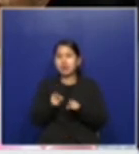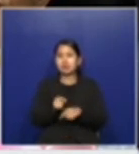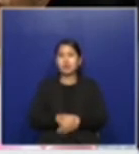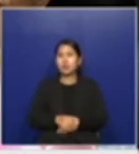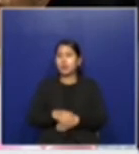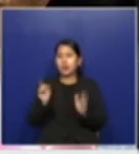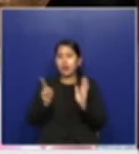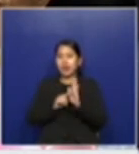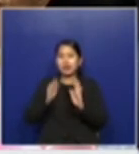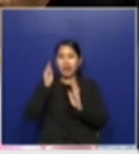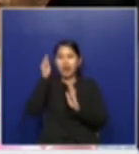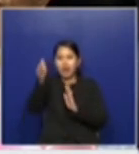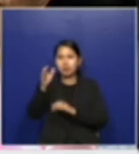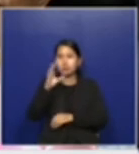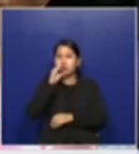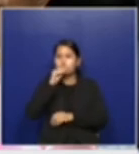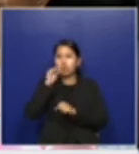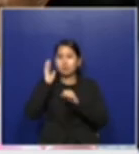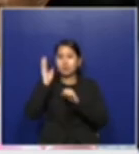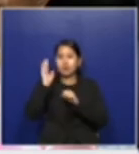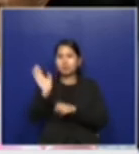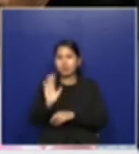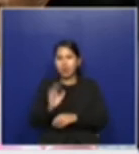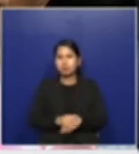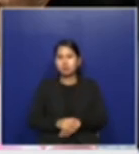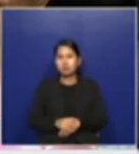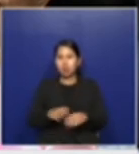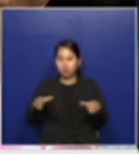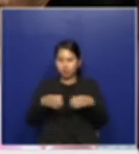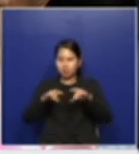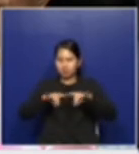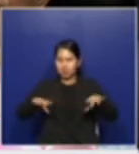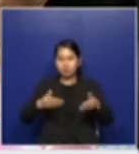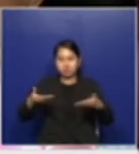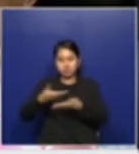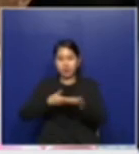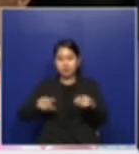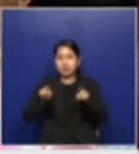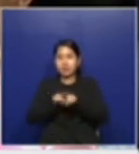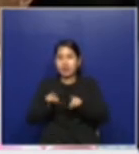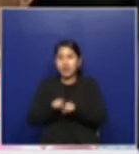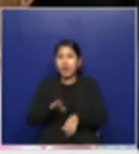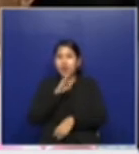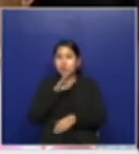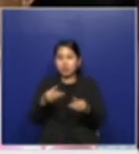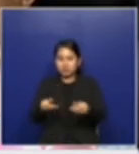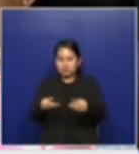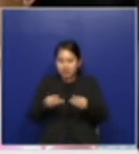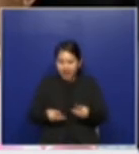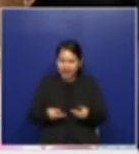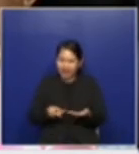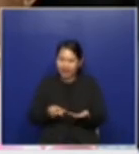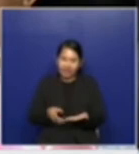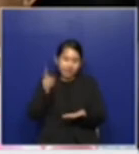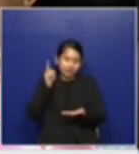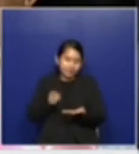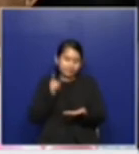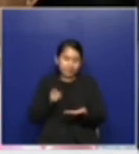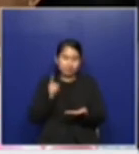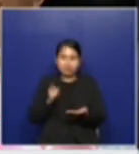อพูดอีกก็เป็นเรื่องหนึ่งที่ฝ่ายค้านต้องพิจารณาครับถ้ามากลับมาอย่างเดิมอย่างนี้นะครับฝ่ายค้านก็บอก